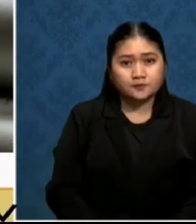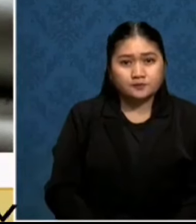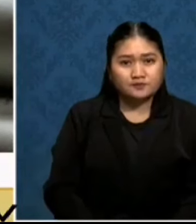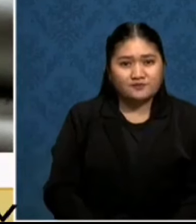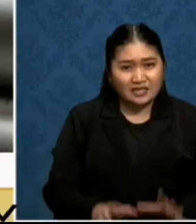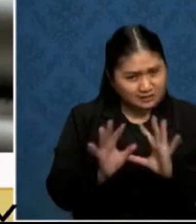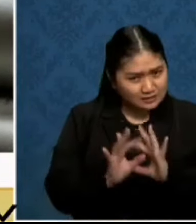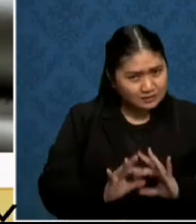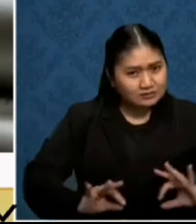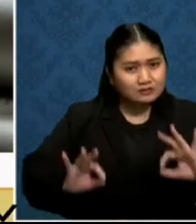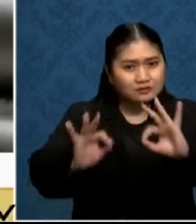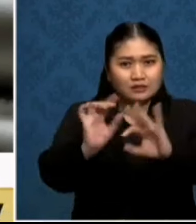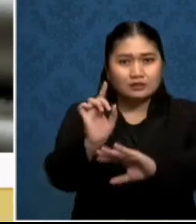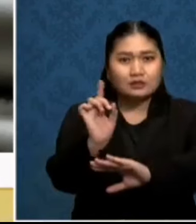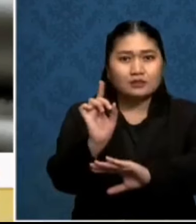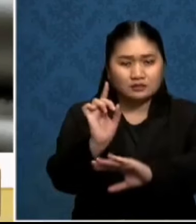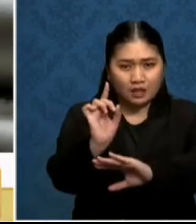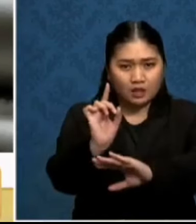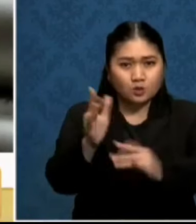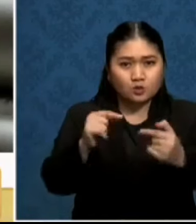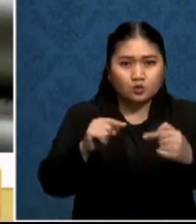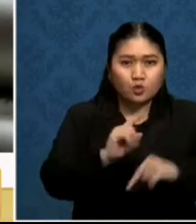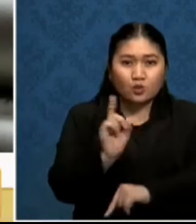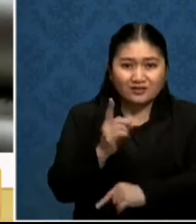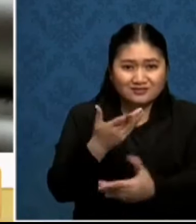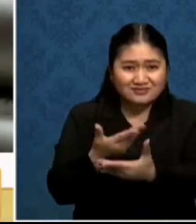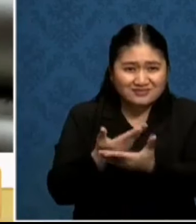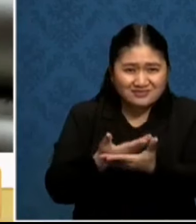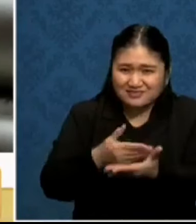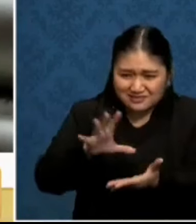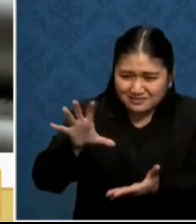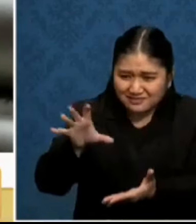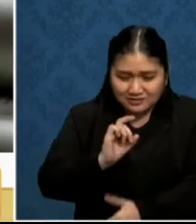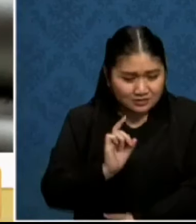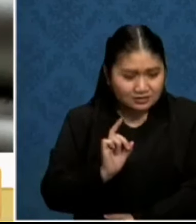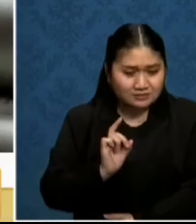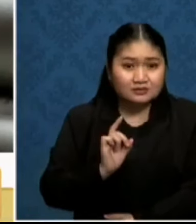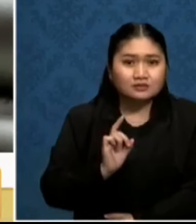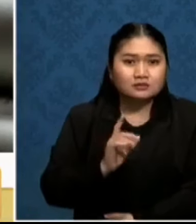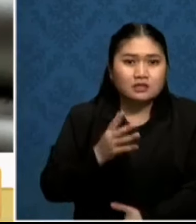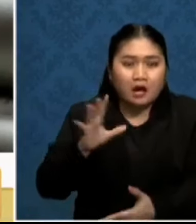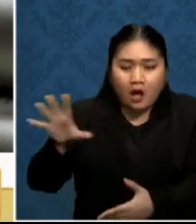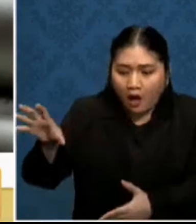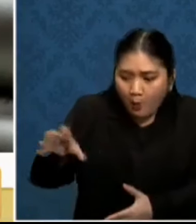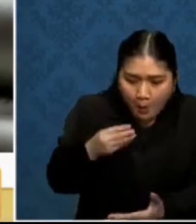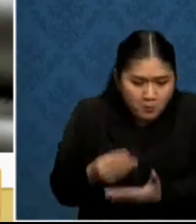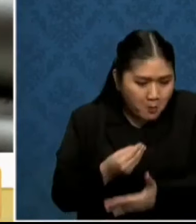ที่สำคัญการหาเม็ดเงินมา